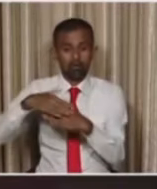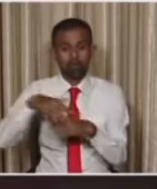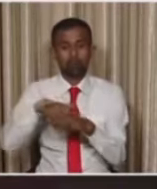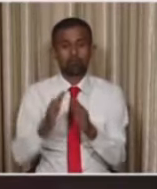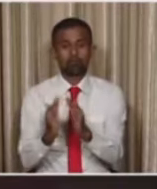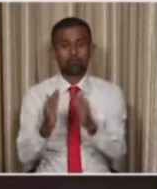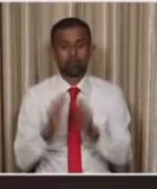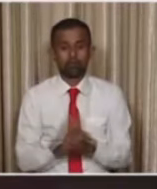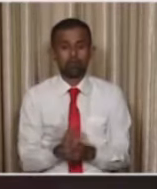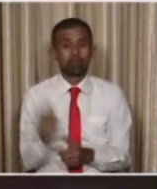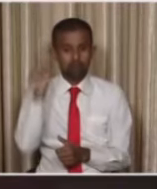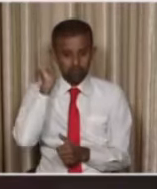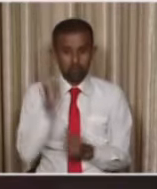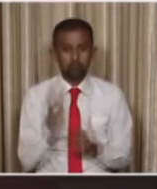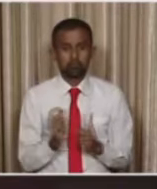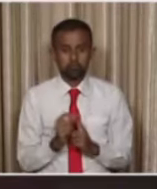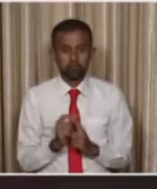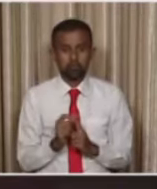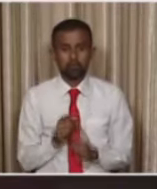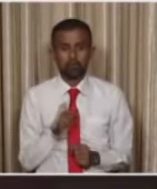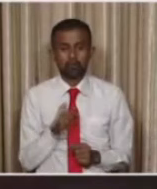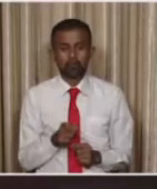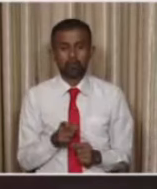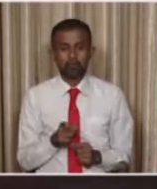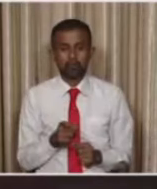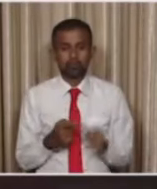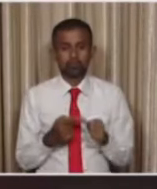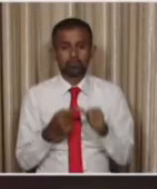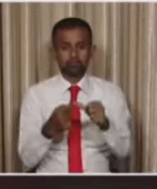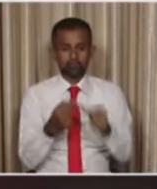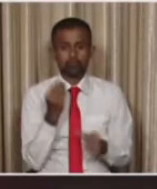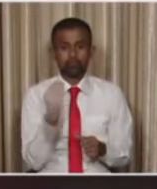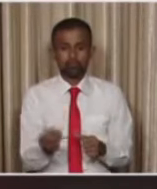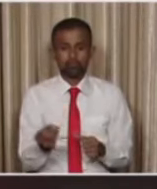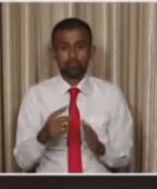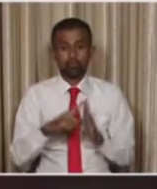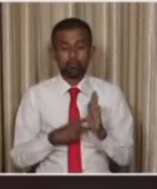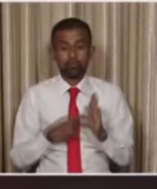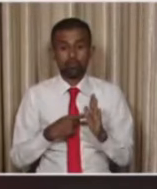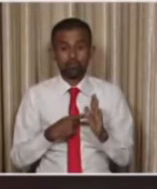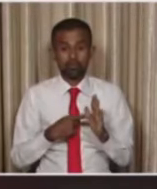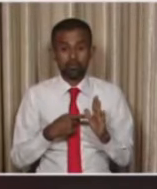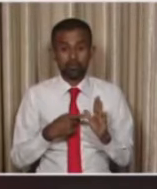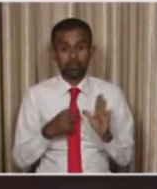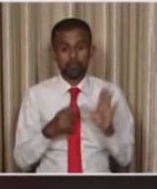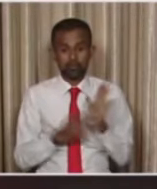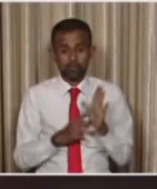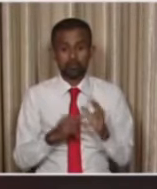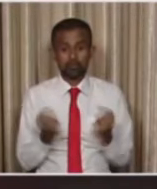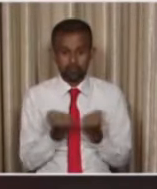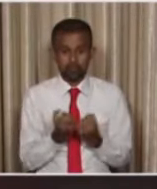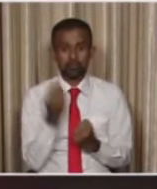ඒ එදා තිබුණු ඒ දුප්පත්කමට එතුමා උත්තර සැපෙව්වා. ජනසවිය දුන්නේ සැබැවින්ම රටේ ජනතාව සවිමත්